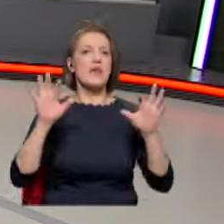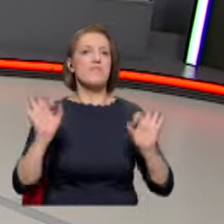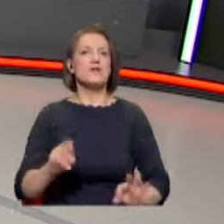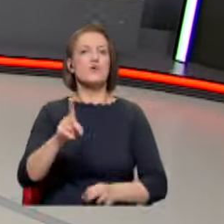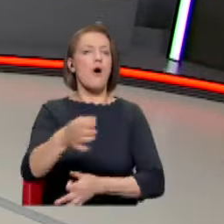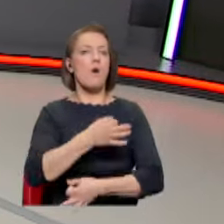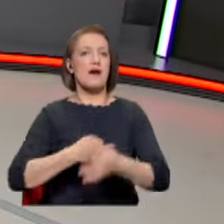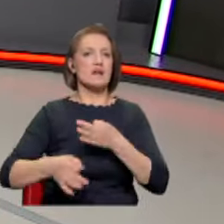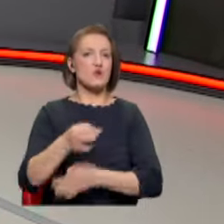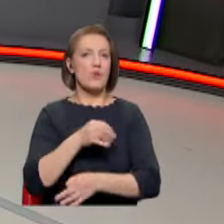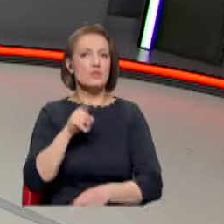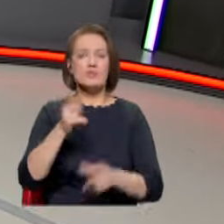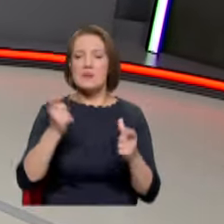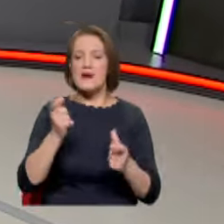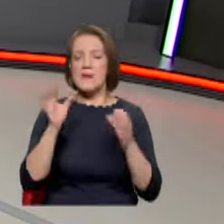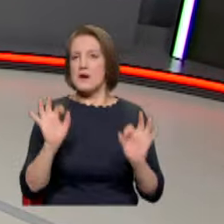bu operasyon